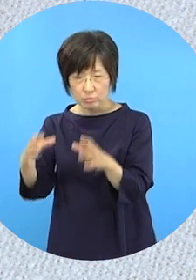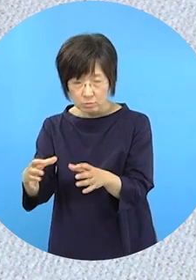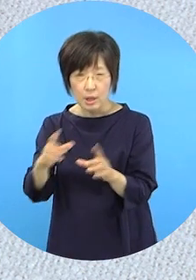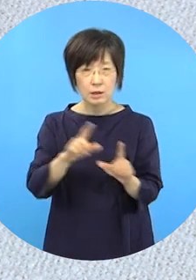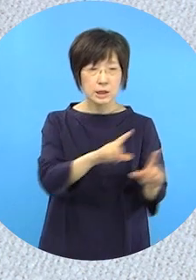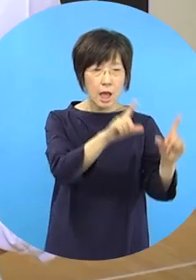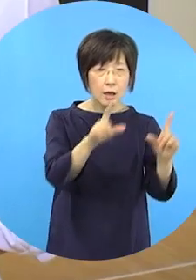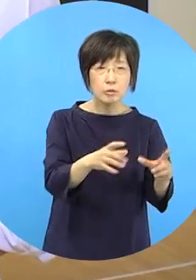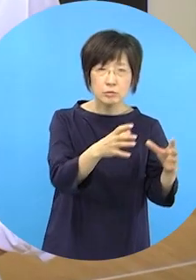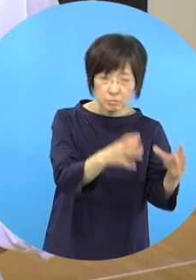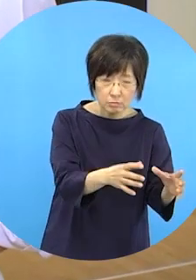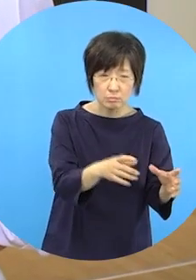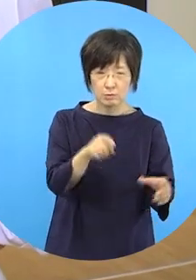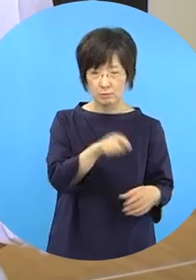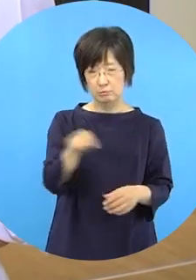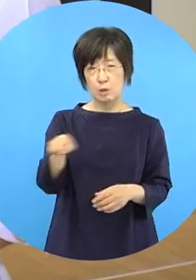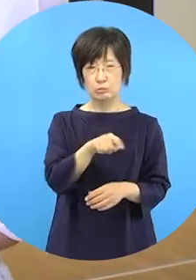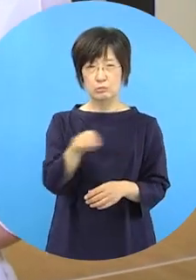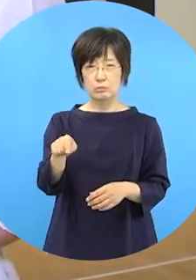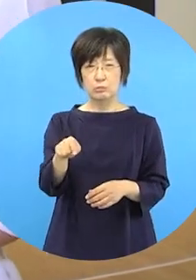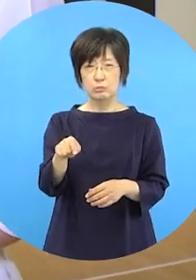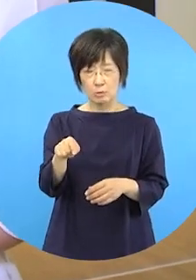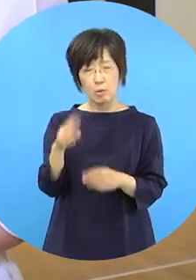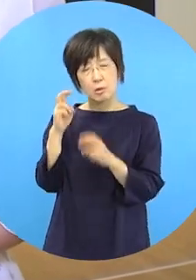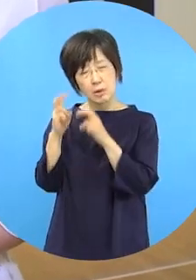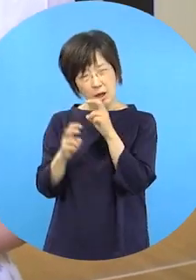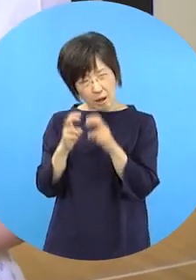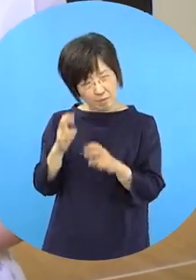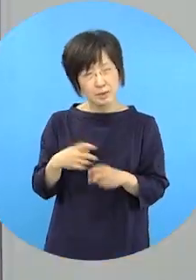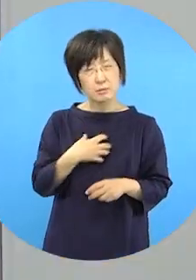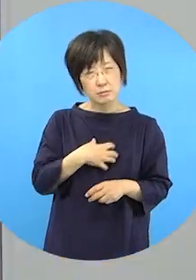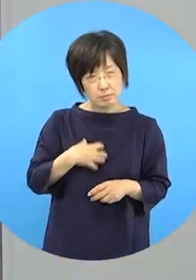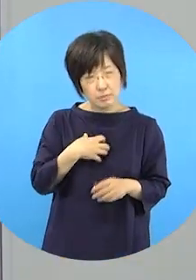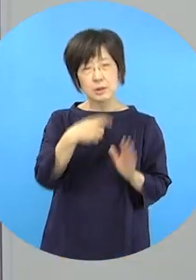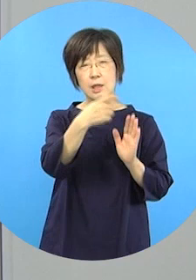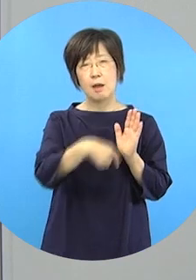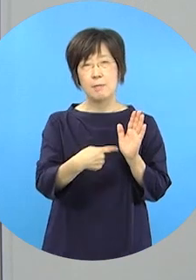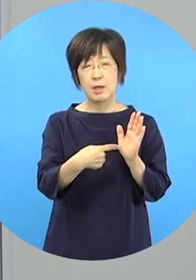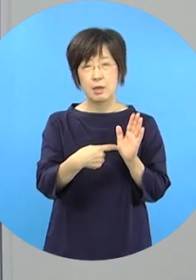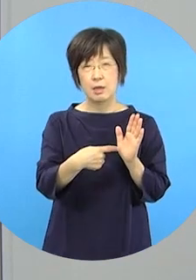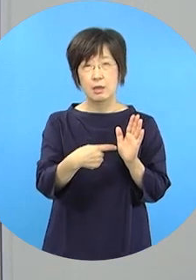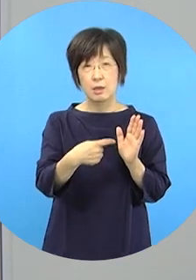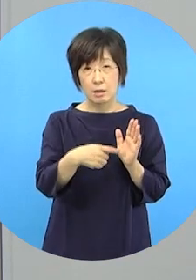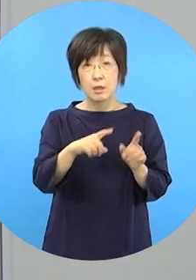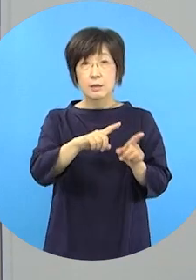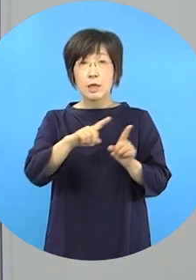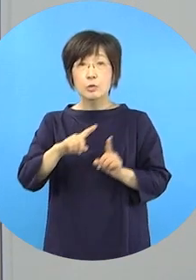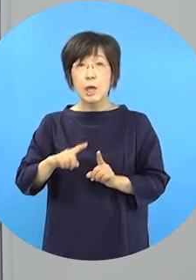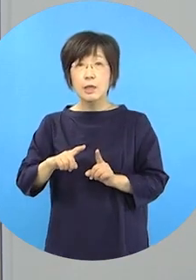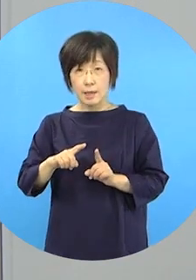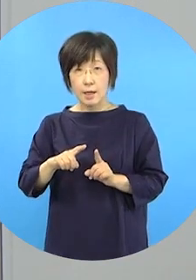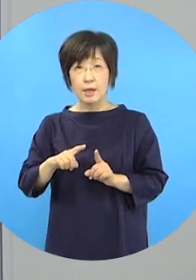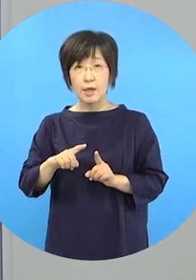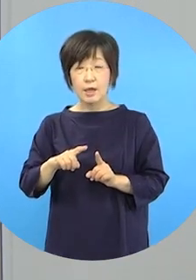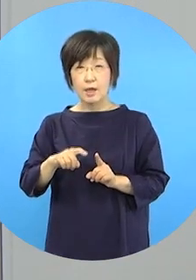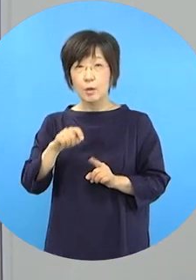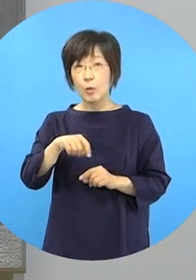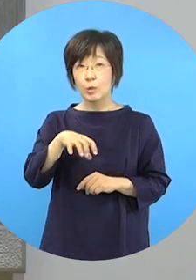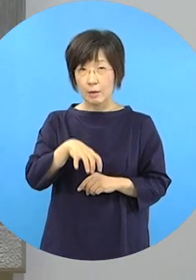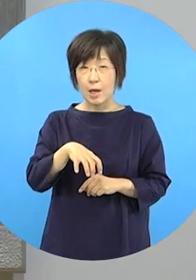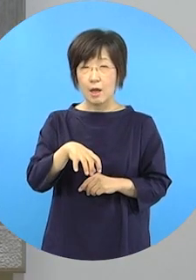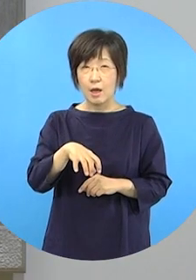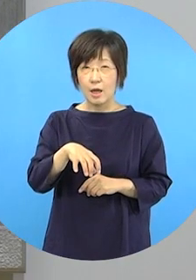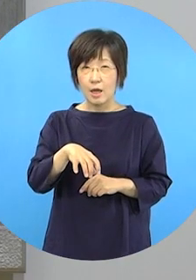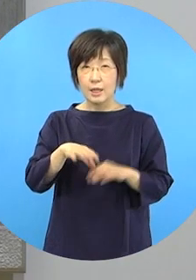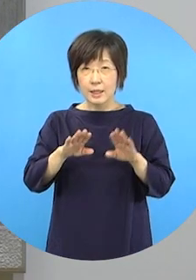活していくこと、その2つの悩み葛藤をテーマにしています。でそれになぞらえてなんですけれども、このコーナーでは